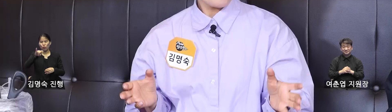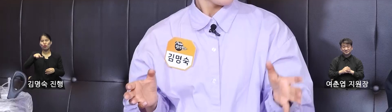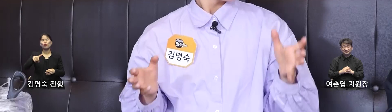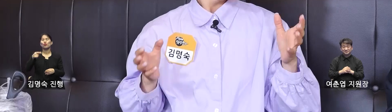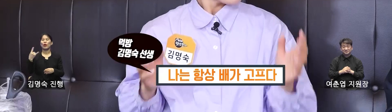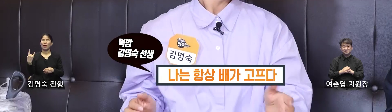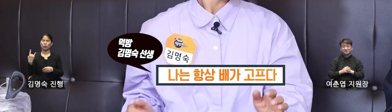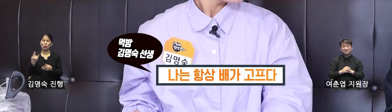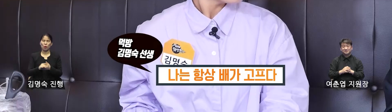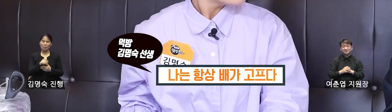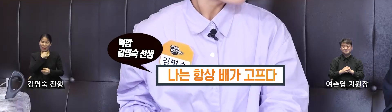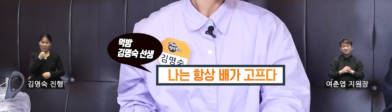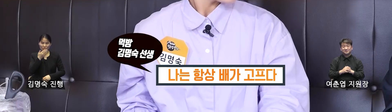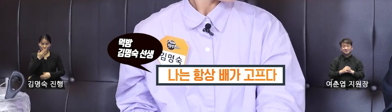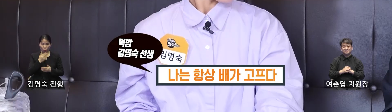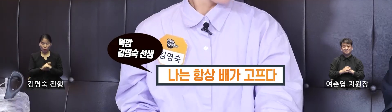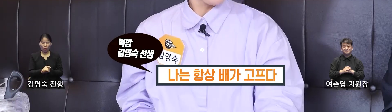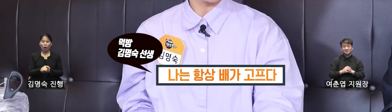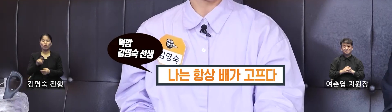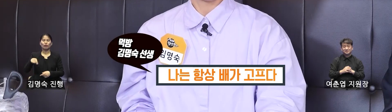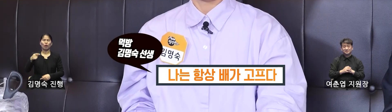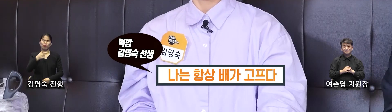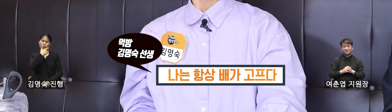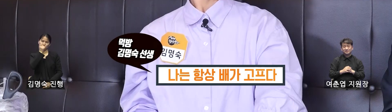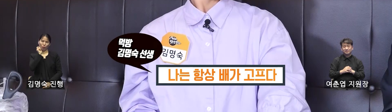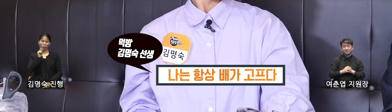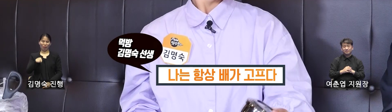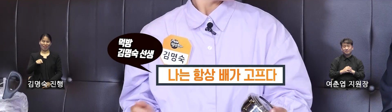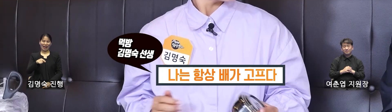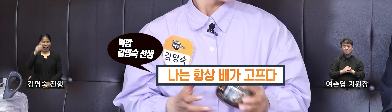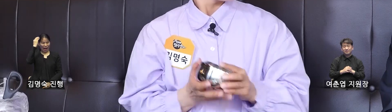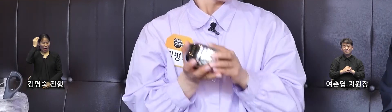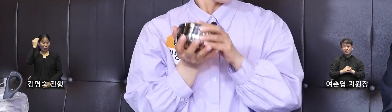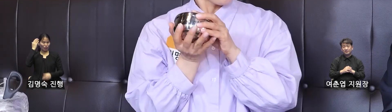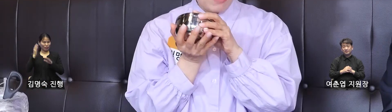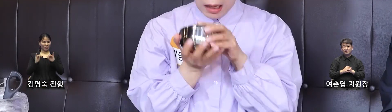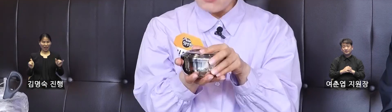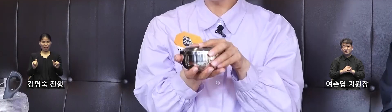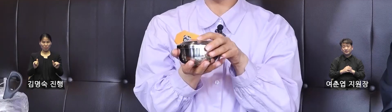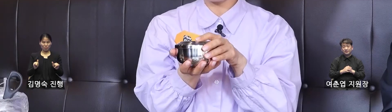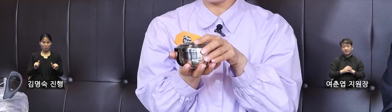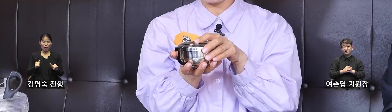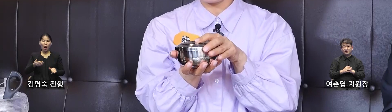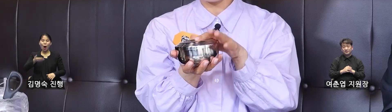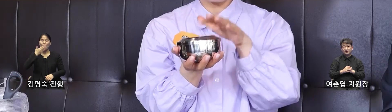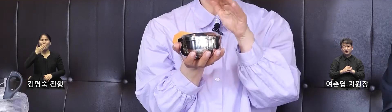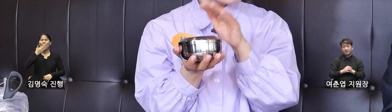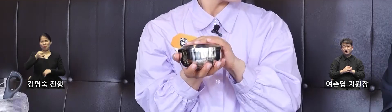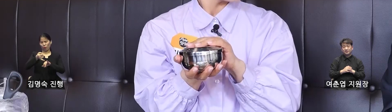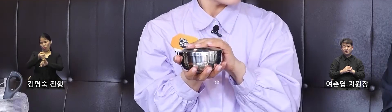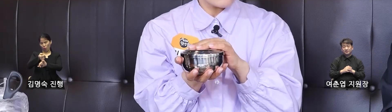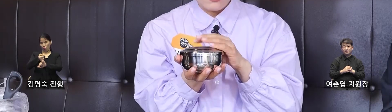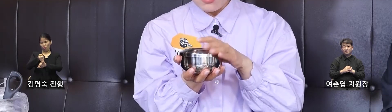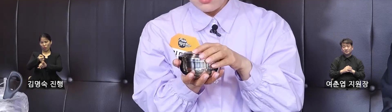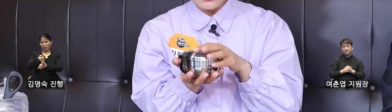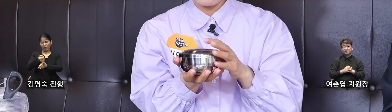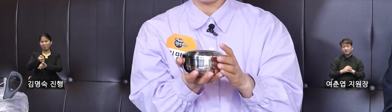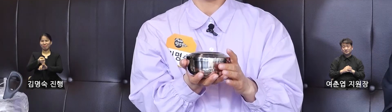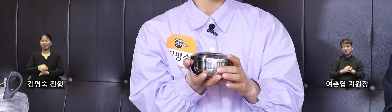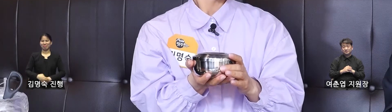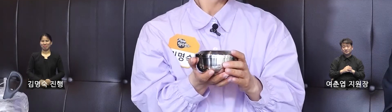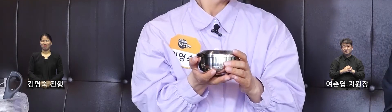먹고 그런데도 부족해서 한국 사람은 밥을 먹어야 예 마무리가 되죠.